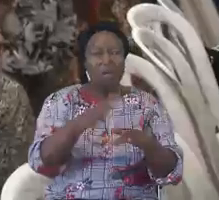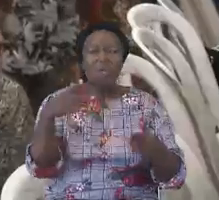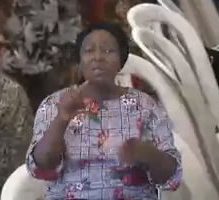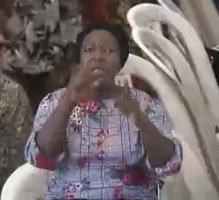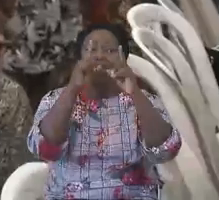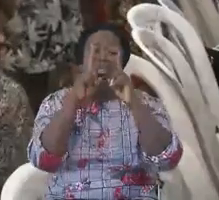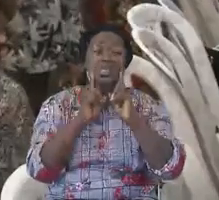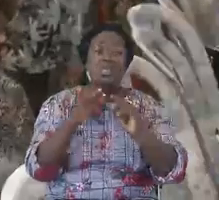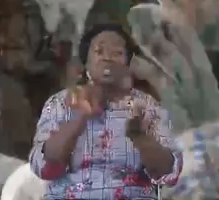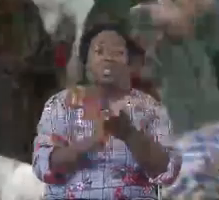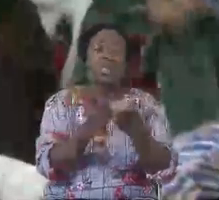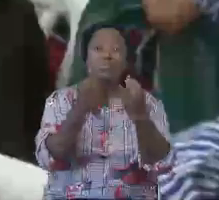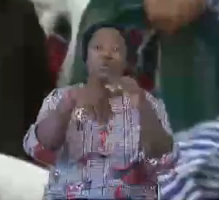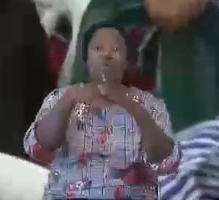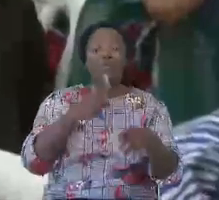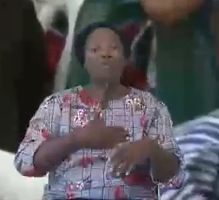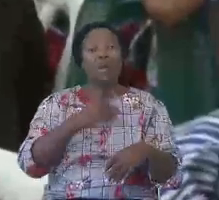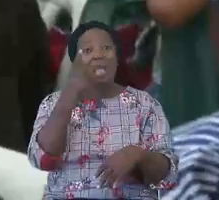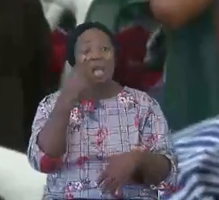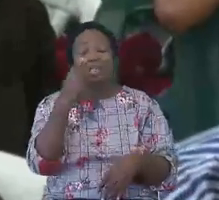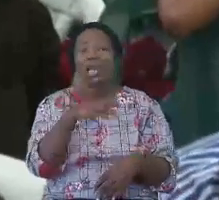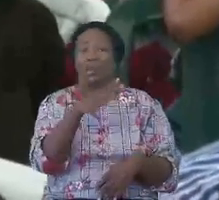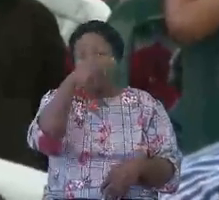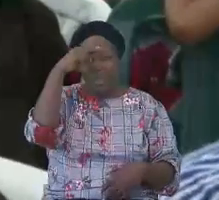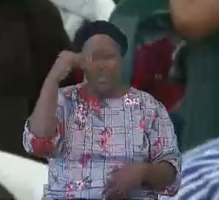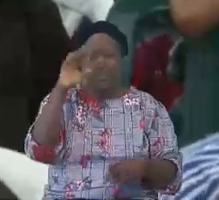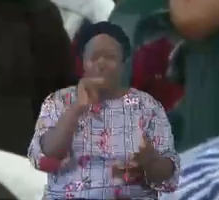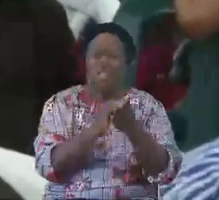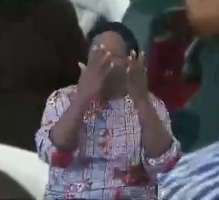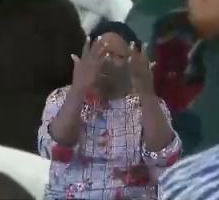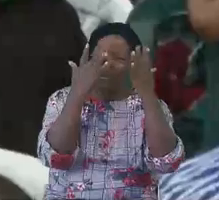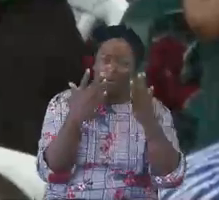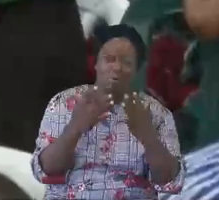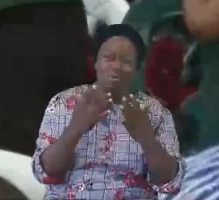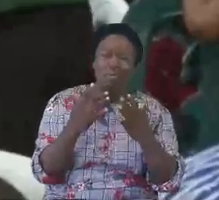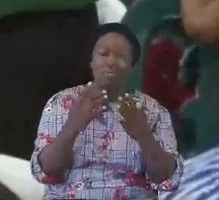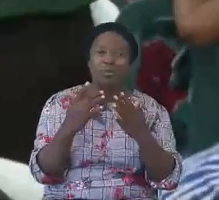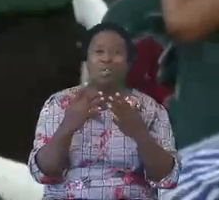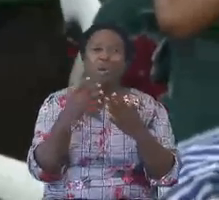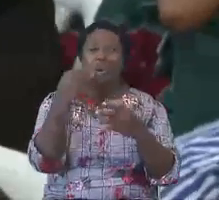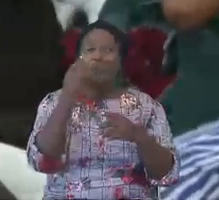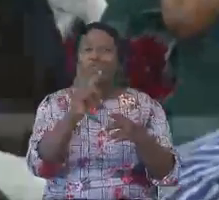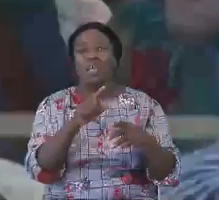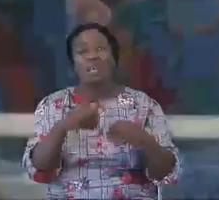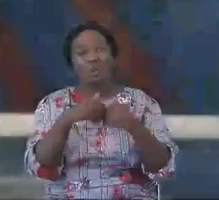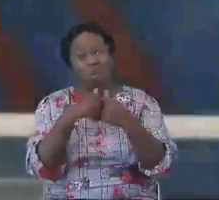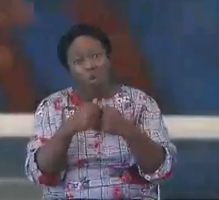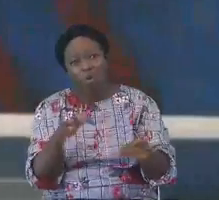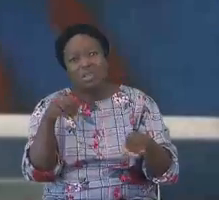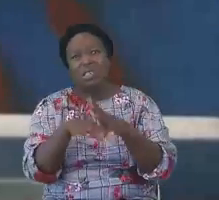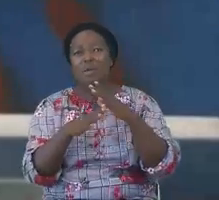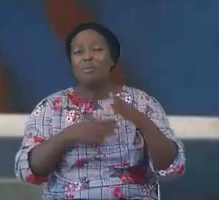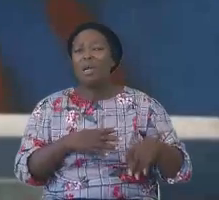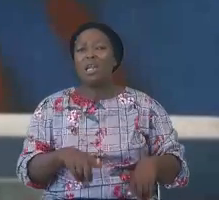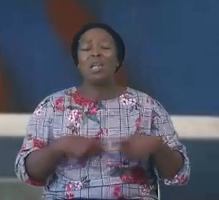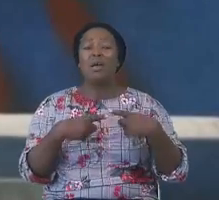Ce malaise dans mon corps, ôte-le. Les larmes qui coulent à